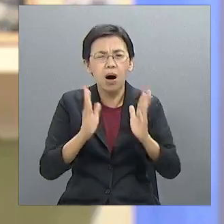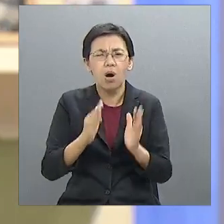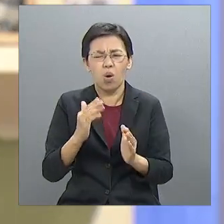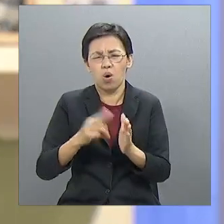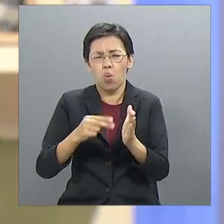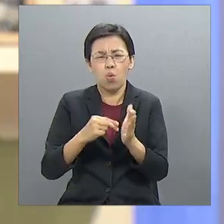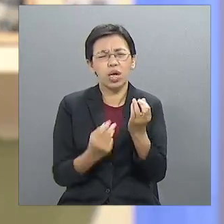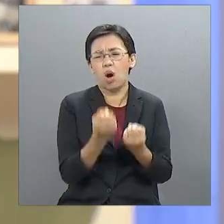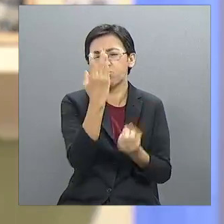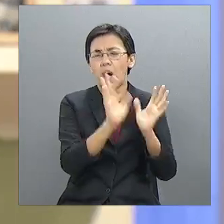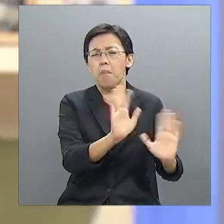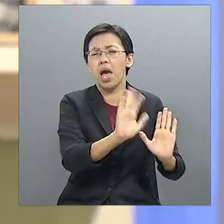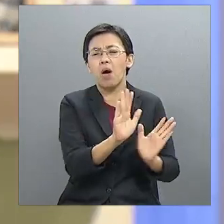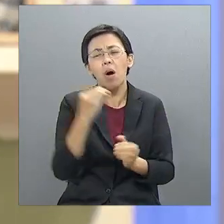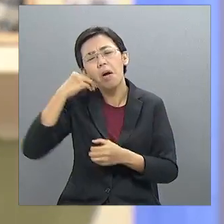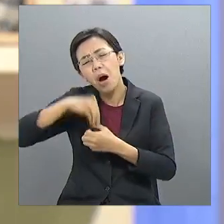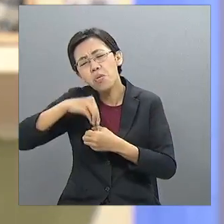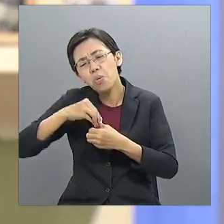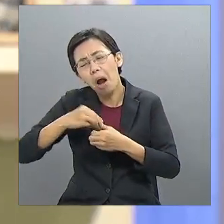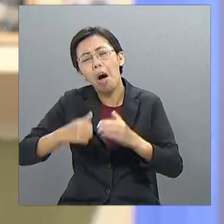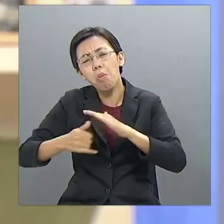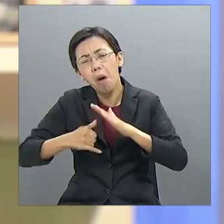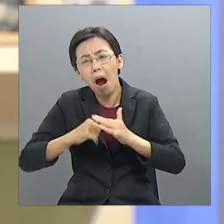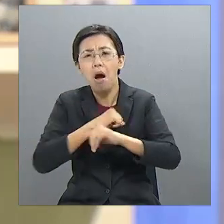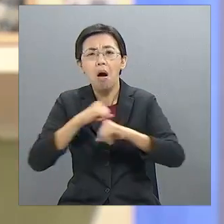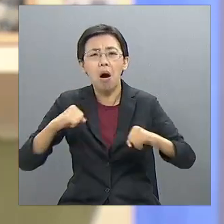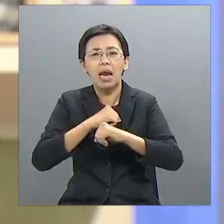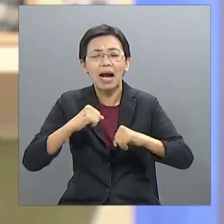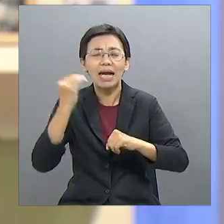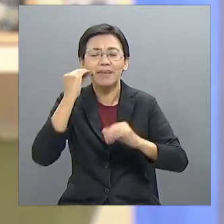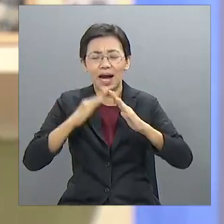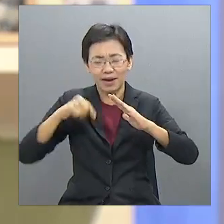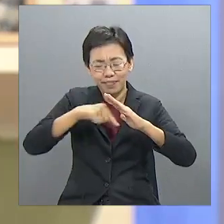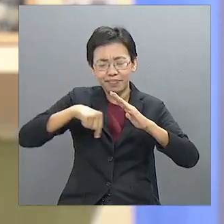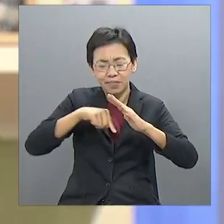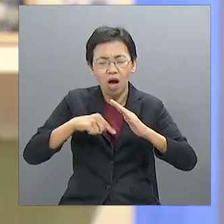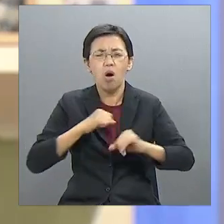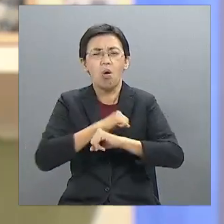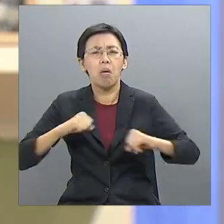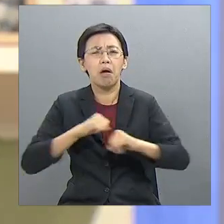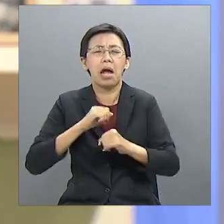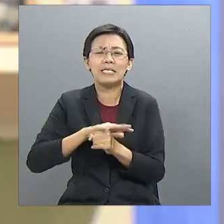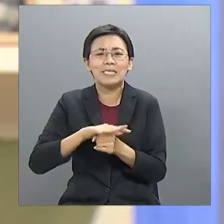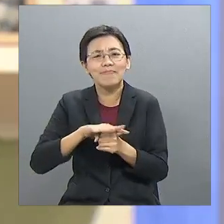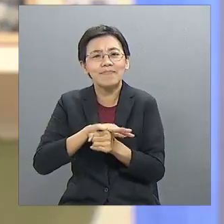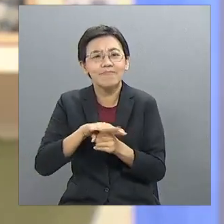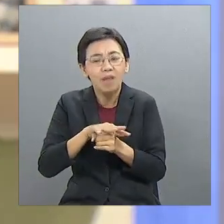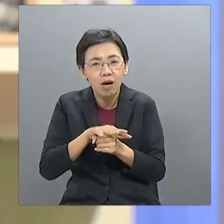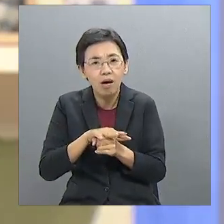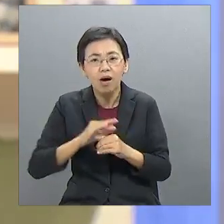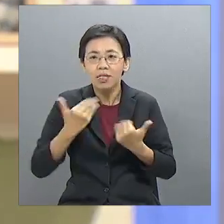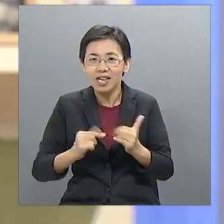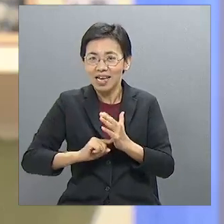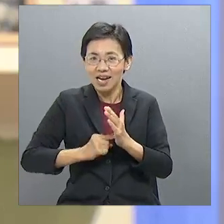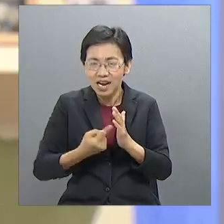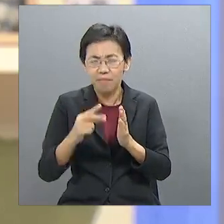นะครั อาจจะไดออกกลักายบ้างบริเวณภายใพื้นที่บ้าน แต่ก็อาจจะไม่มากนะทีนี้พอกลบมาเริมว่งอกครั้งหน